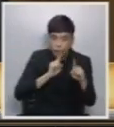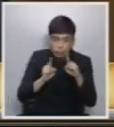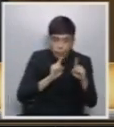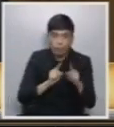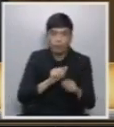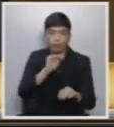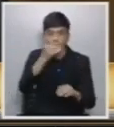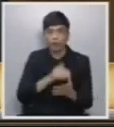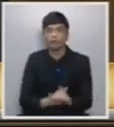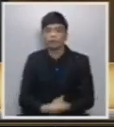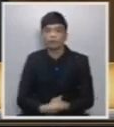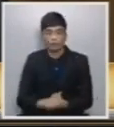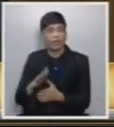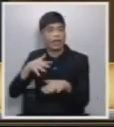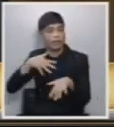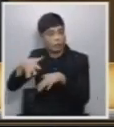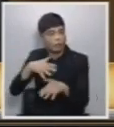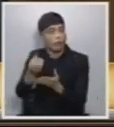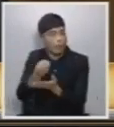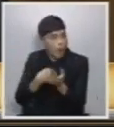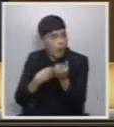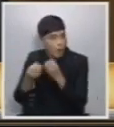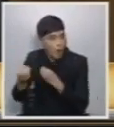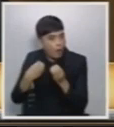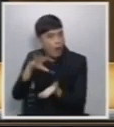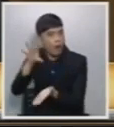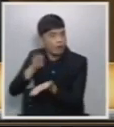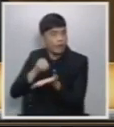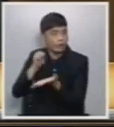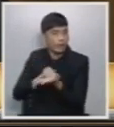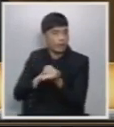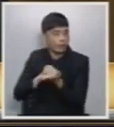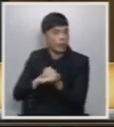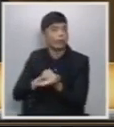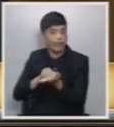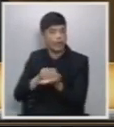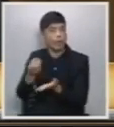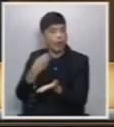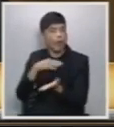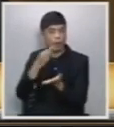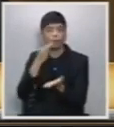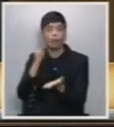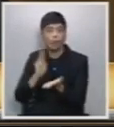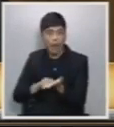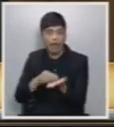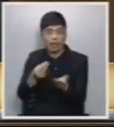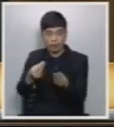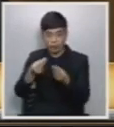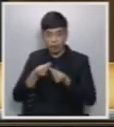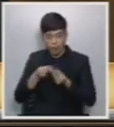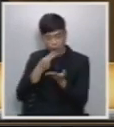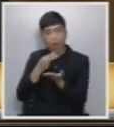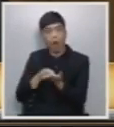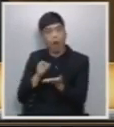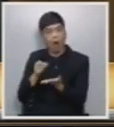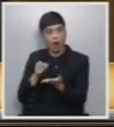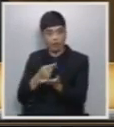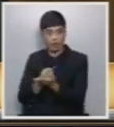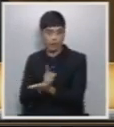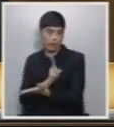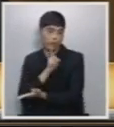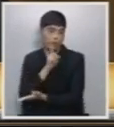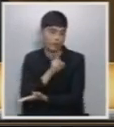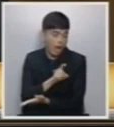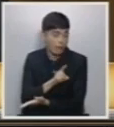นเพราะว่าก็ได้รับจดหมายมาหลายฉบับนะครับก็ได้ถามไปแล้วว่าจริงๆแล้วเนี่ยมีการจัด